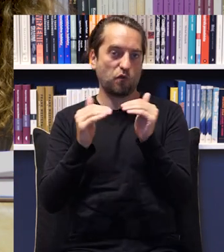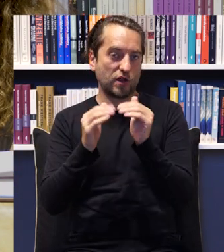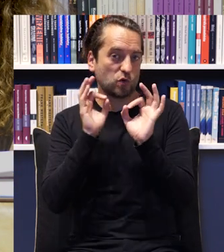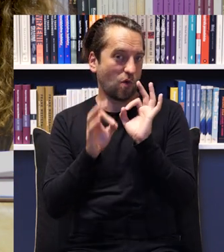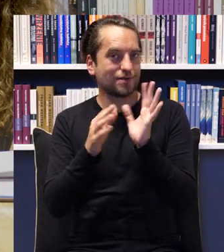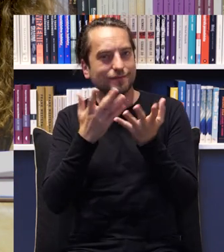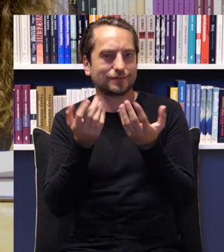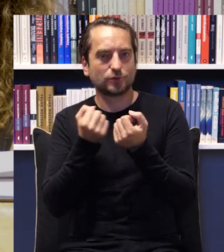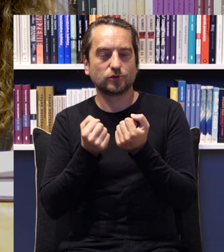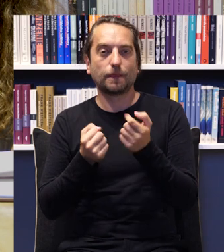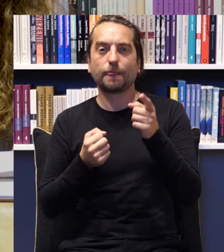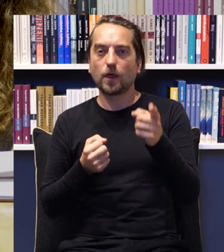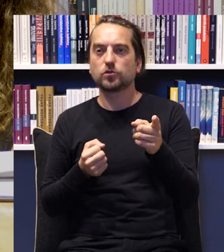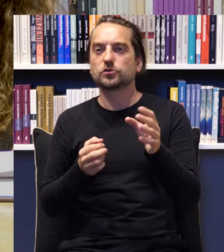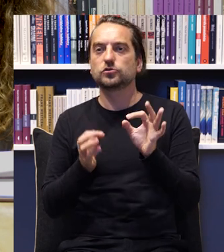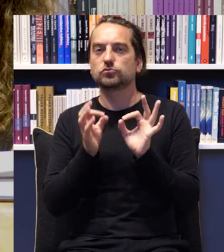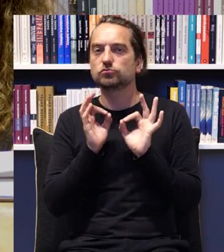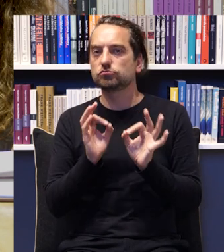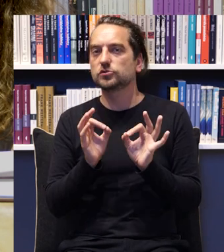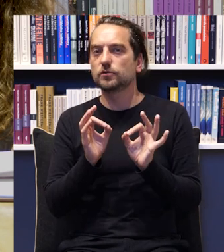jest gdzieś osobą funkcjonującą w ogóle